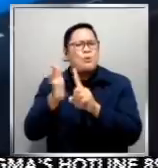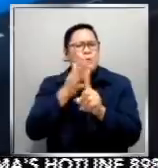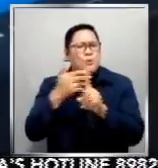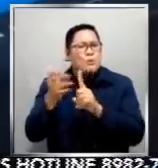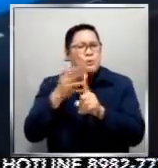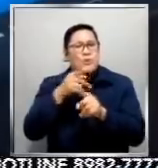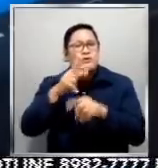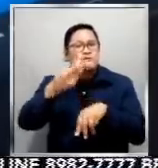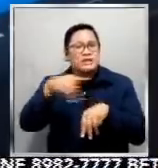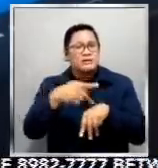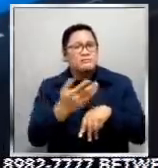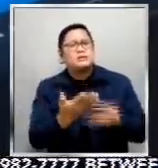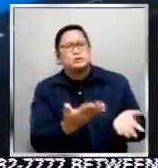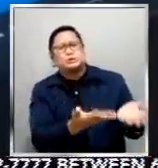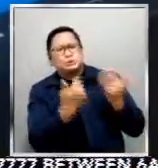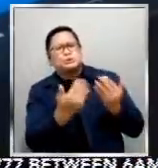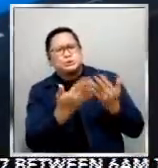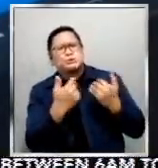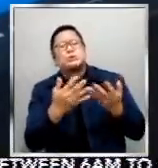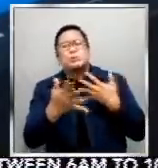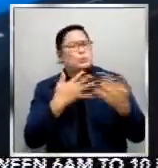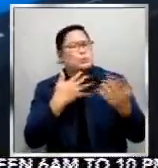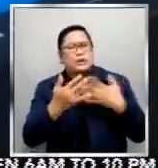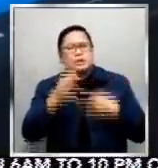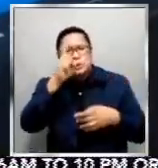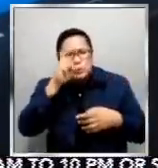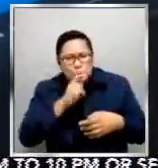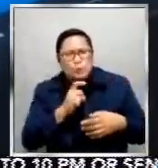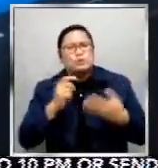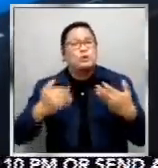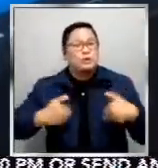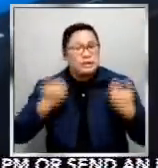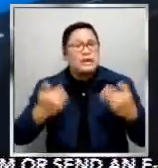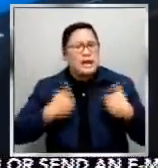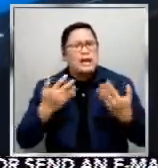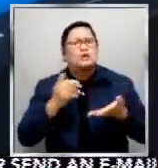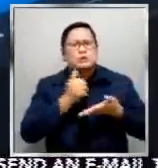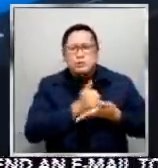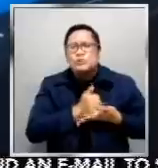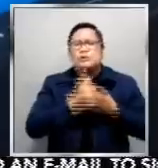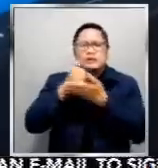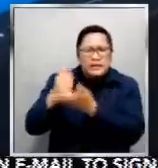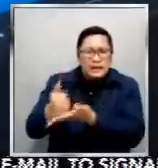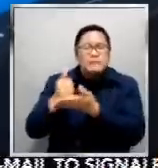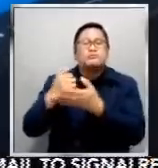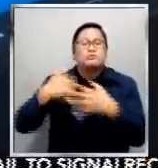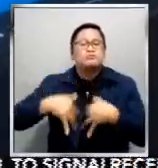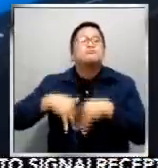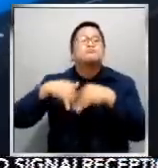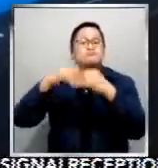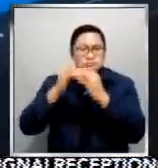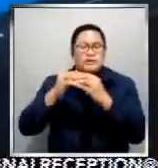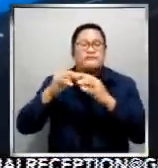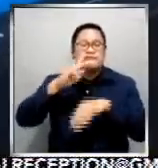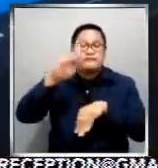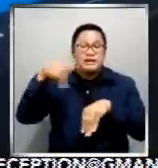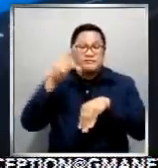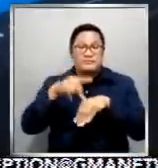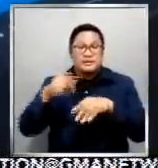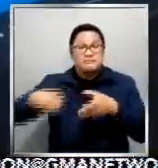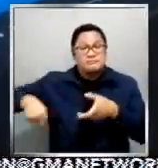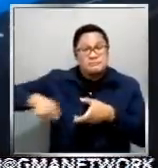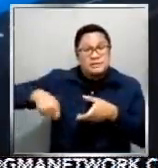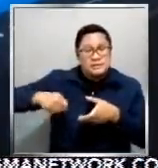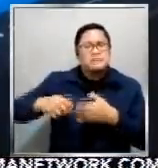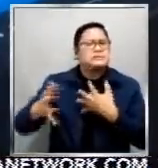Pilipinas, mapabeterano o mapabagito, na pagtulungang ibangon muli ang Philippine Billiards. Kahit hindi nananalo nitong mga